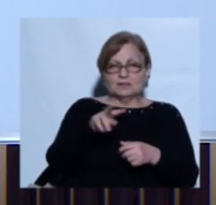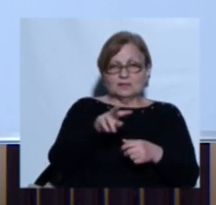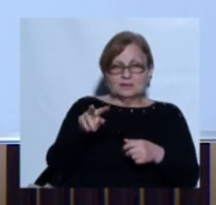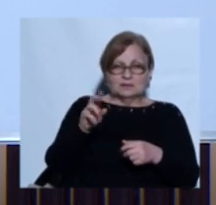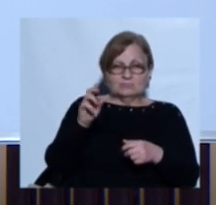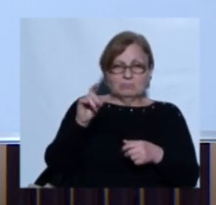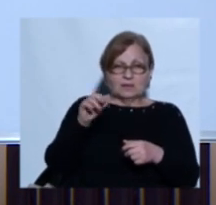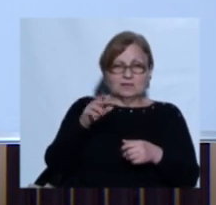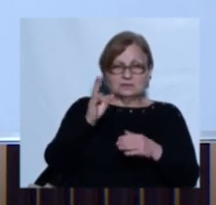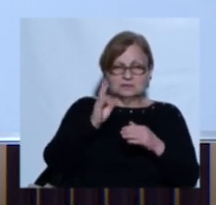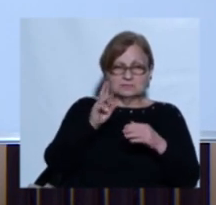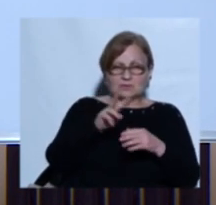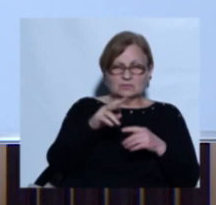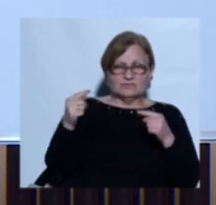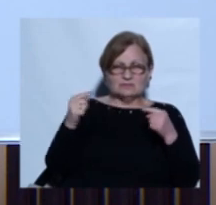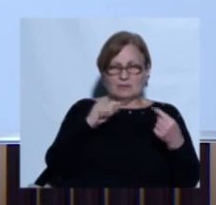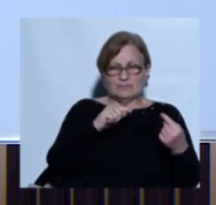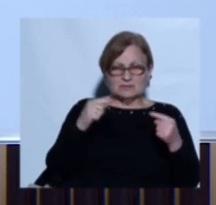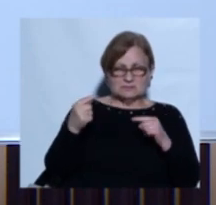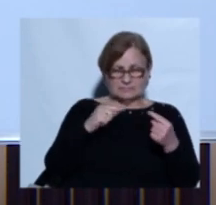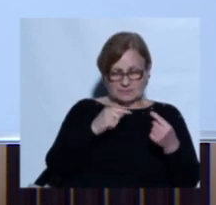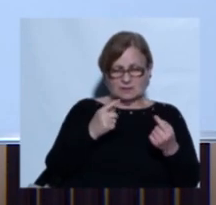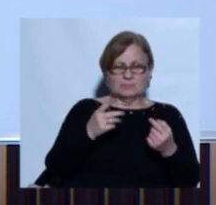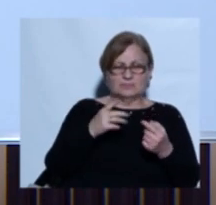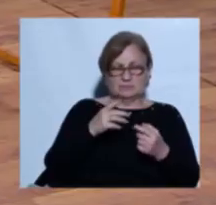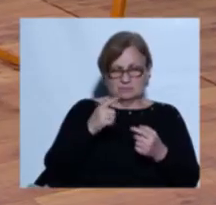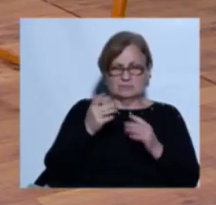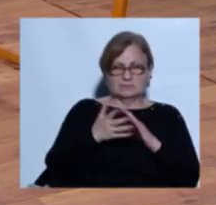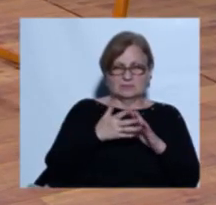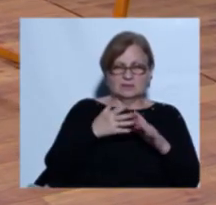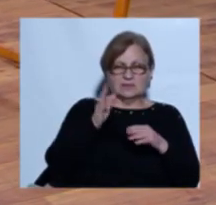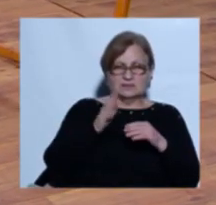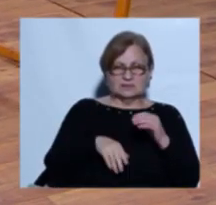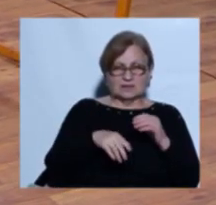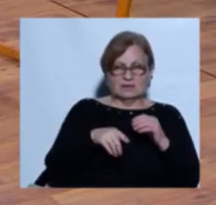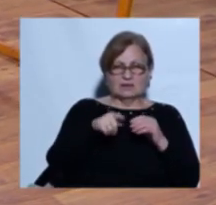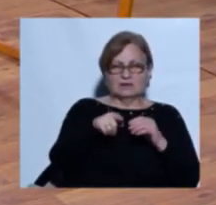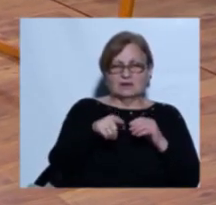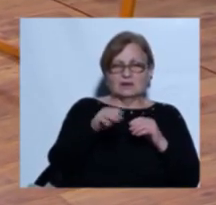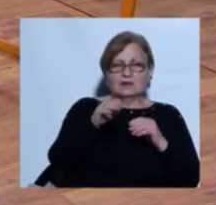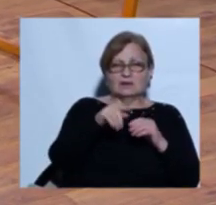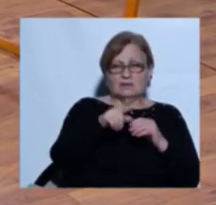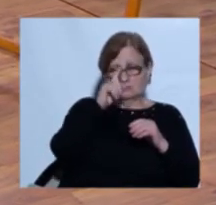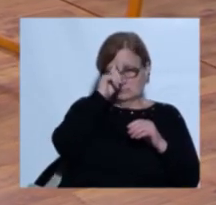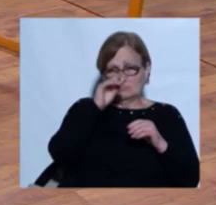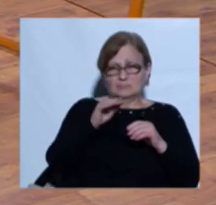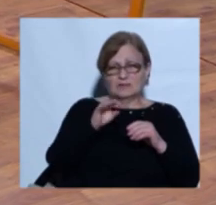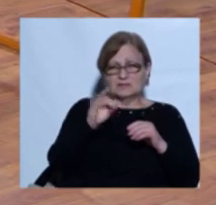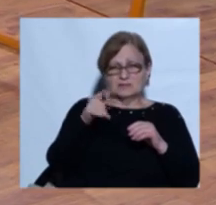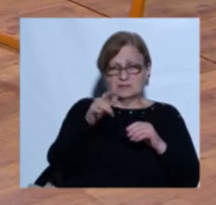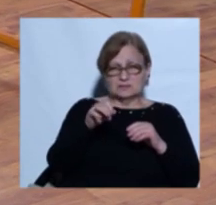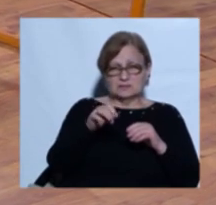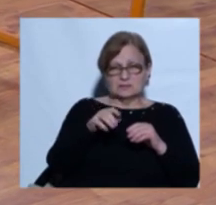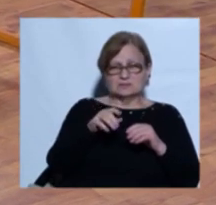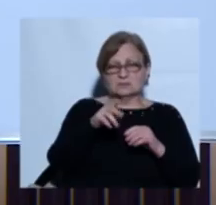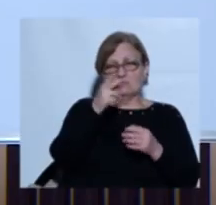იგის დაპირისპირება, როგორც ეს მოსალოდნელია, თავდება იგის ფიზიკური მარცხით ამ